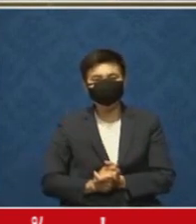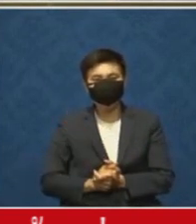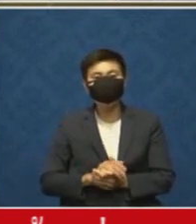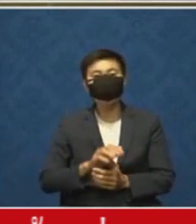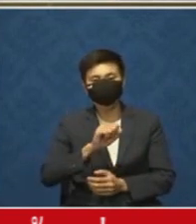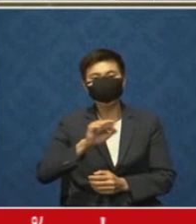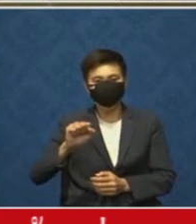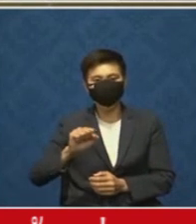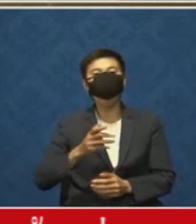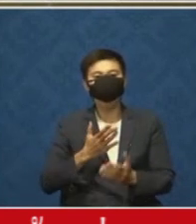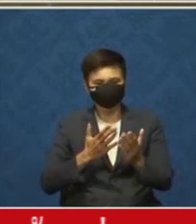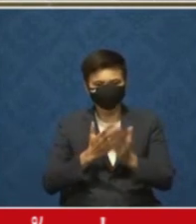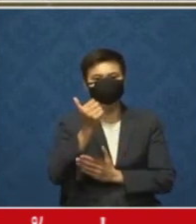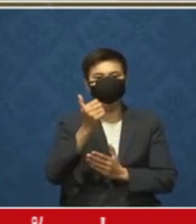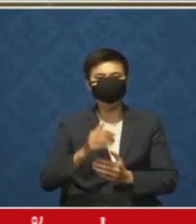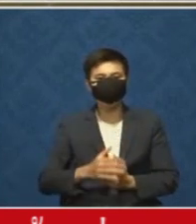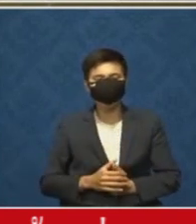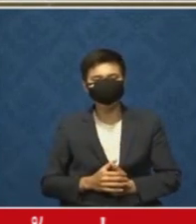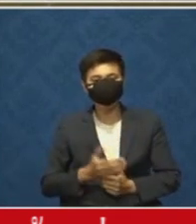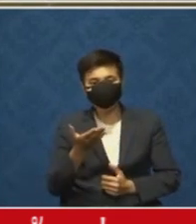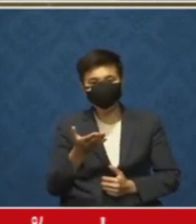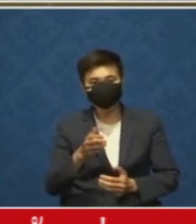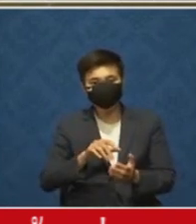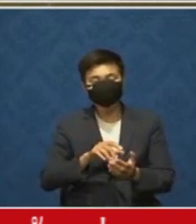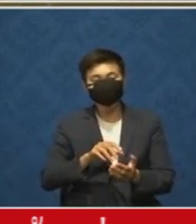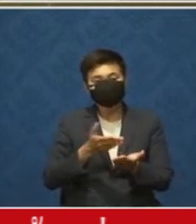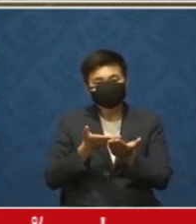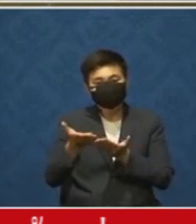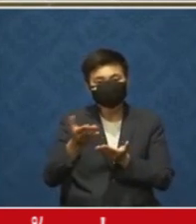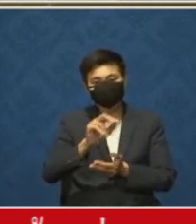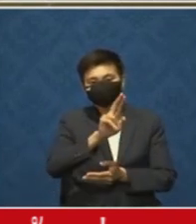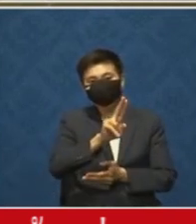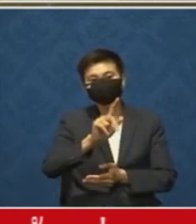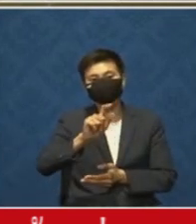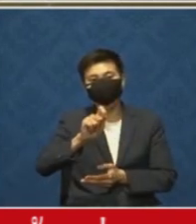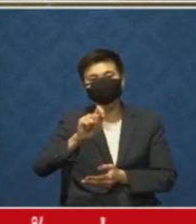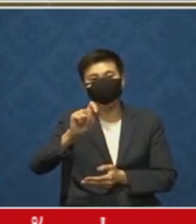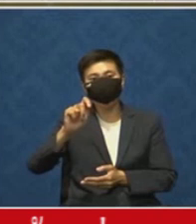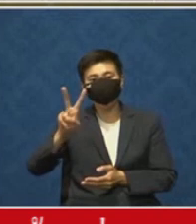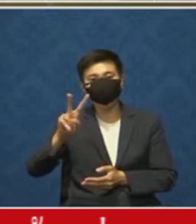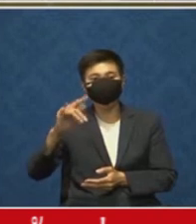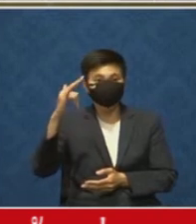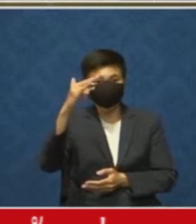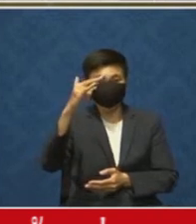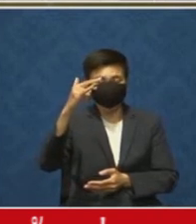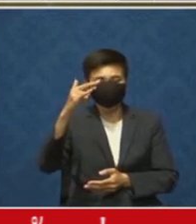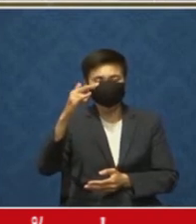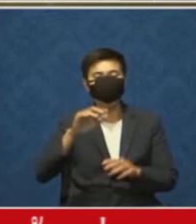รก็ได้ผ่านให้ก็คือไปขอซื้อ UAV พร้อมระบบและอุปกรณ์ติ